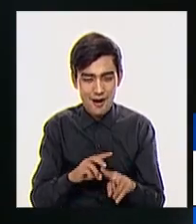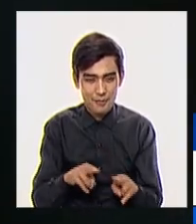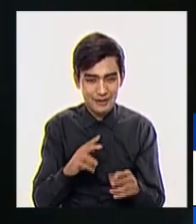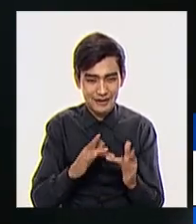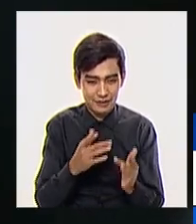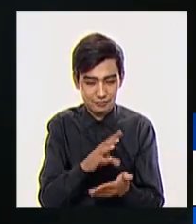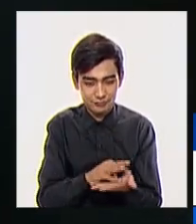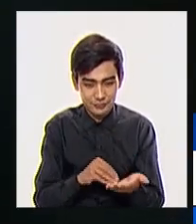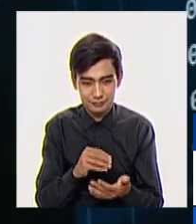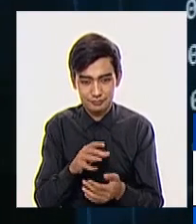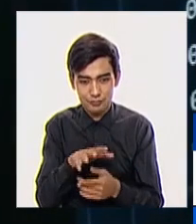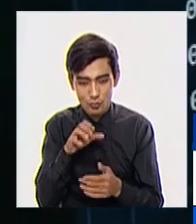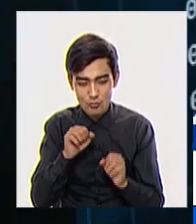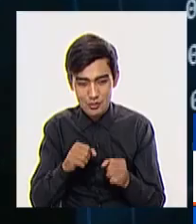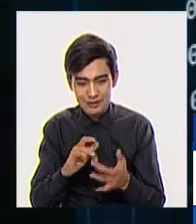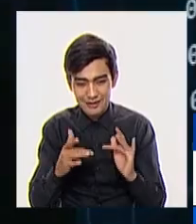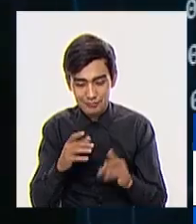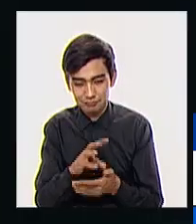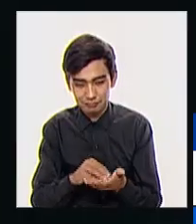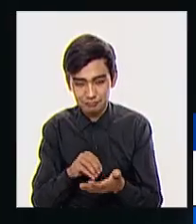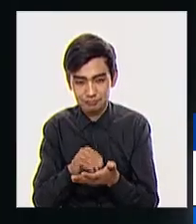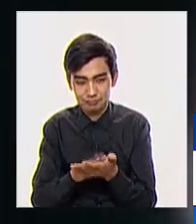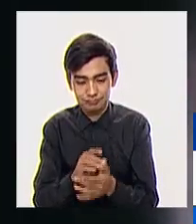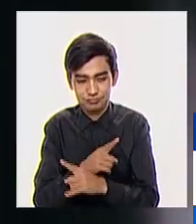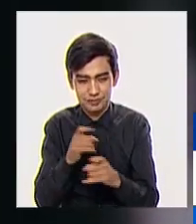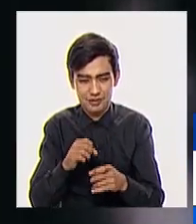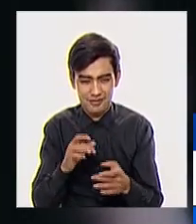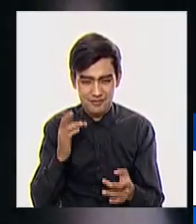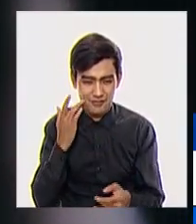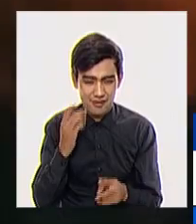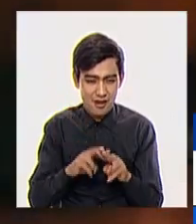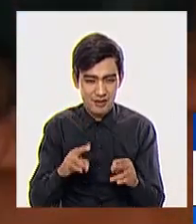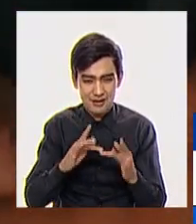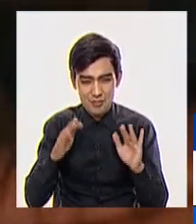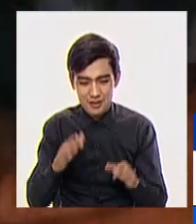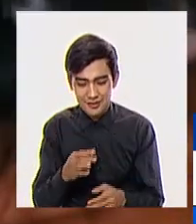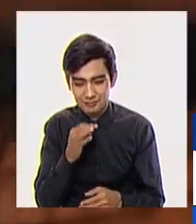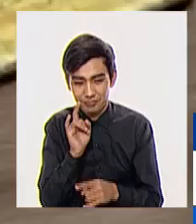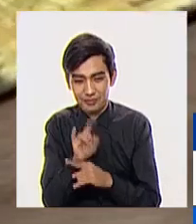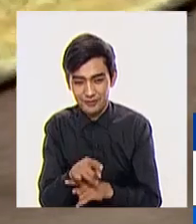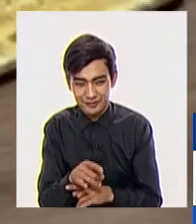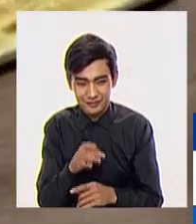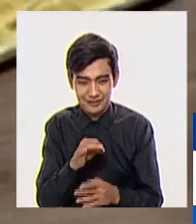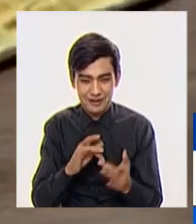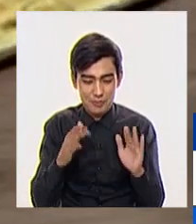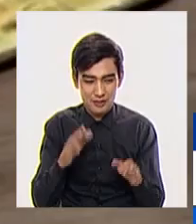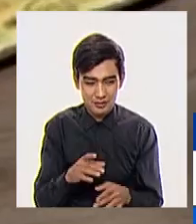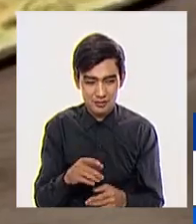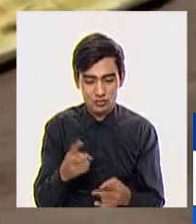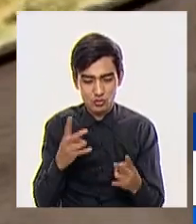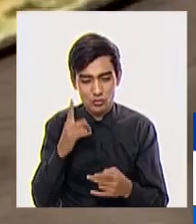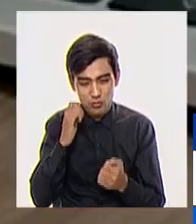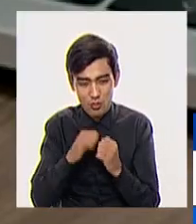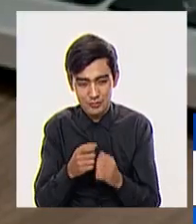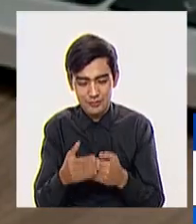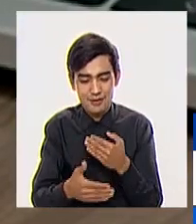приложила снимок, который можно найти в сети. Подобные случаи часто встречаются в соцсетях. Прежде чем обманывать интернет-сообщество, стоит помнить